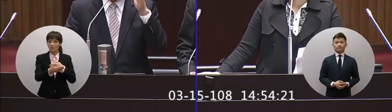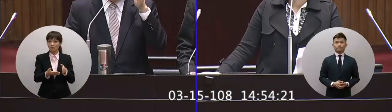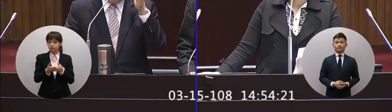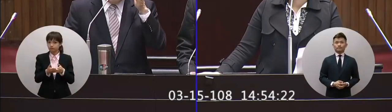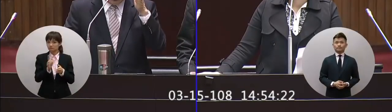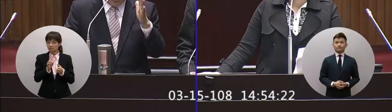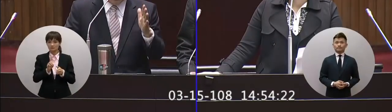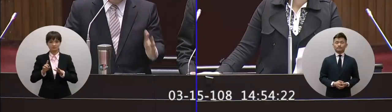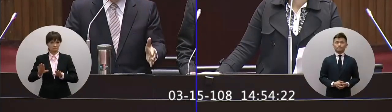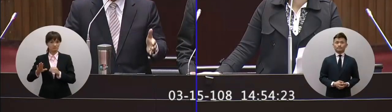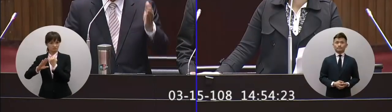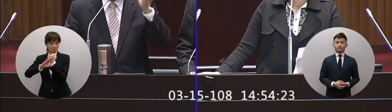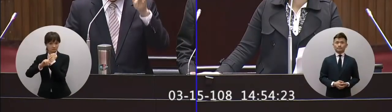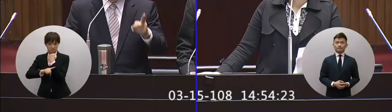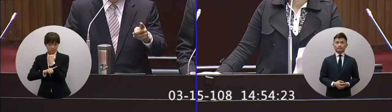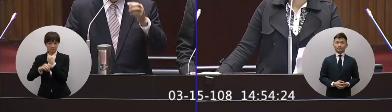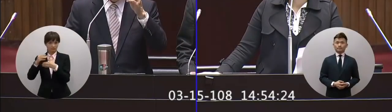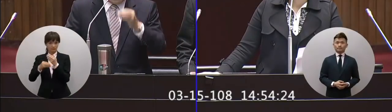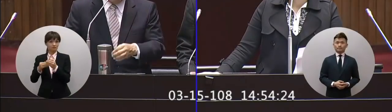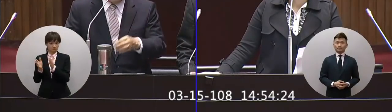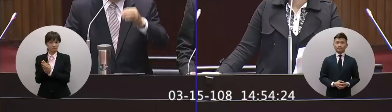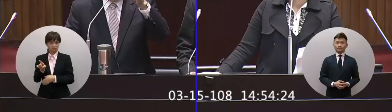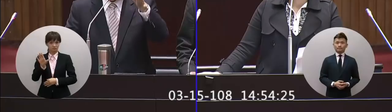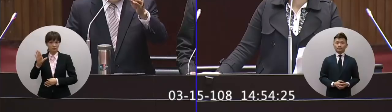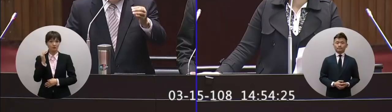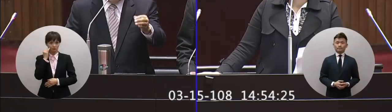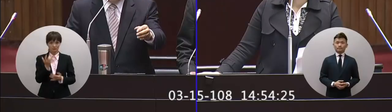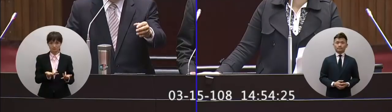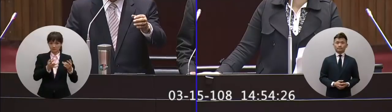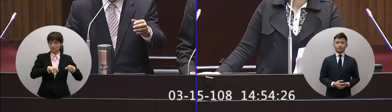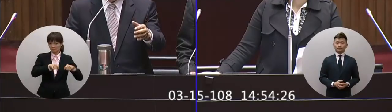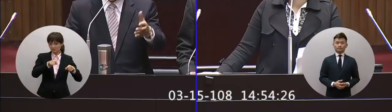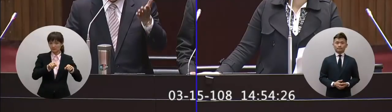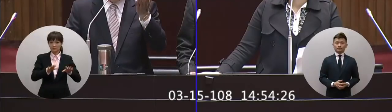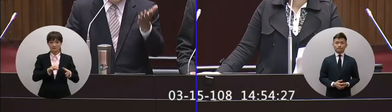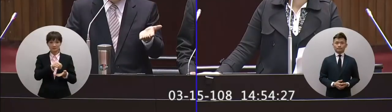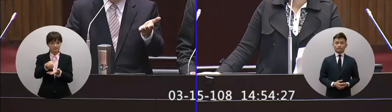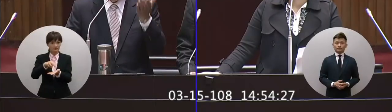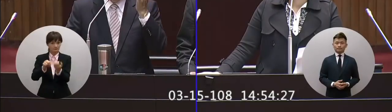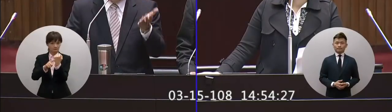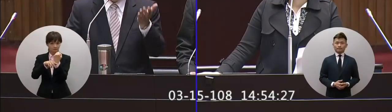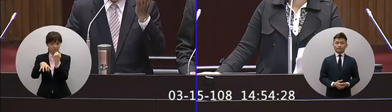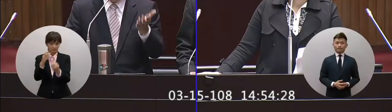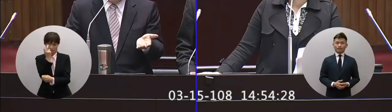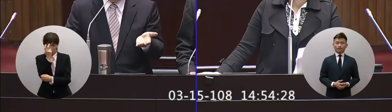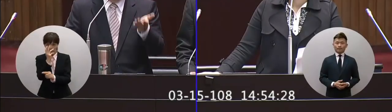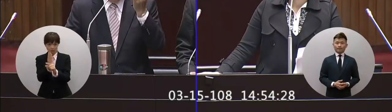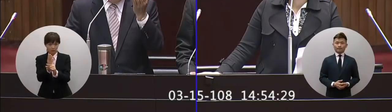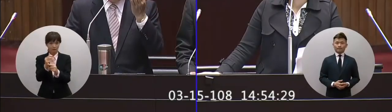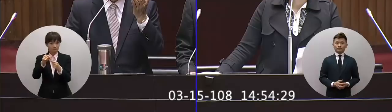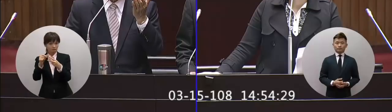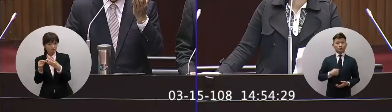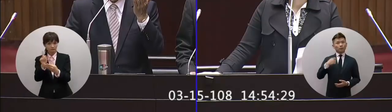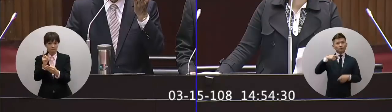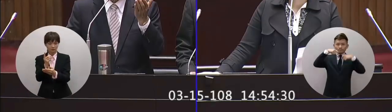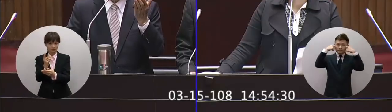行相关法令都有规定。那如果是草案在贵院审议中的哪些法条的法案， 我